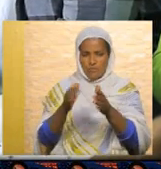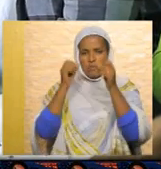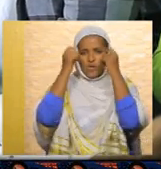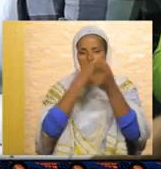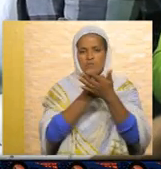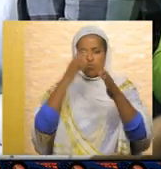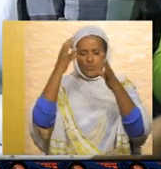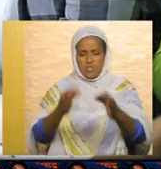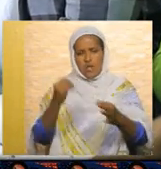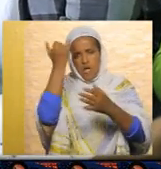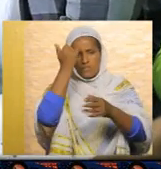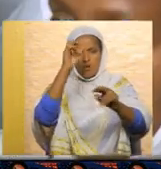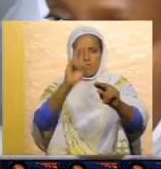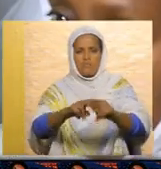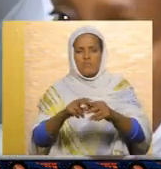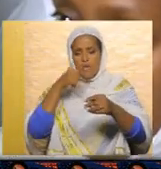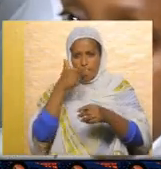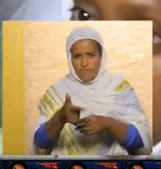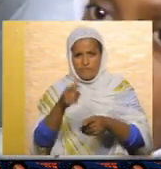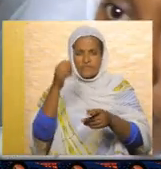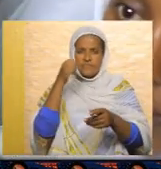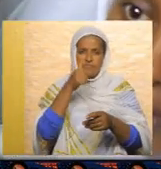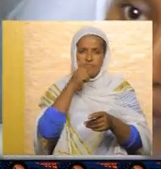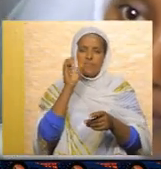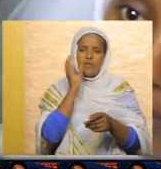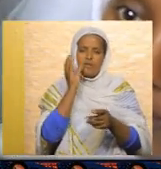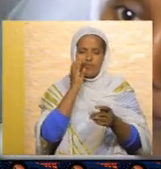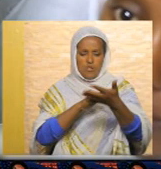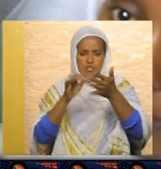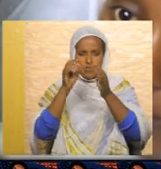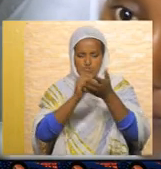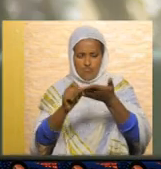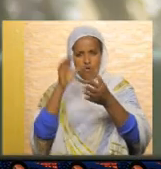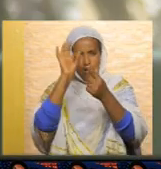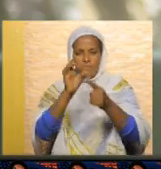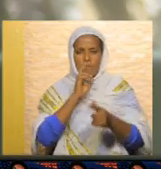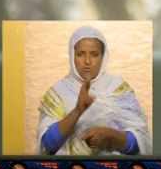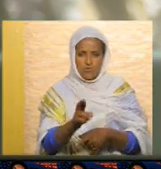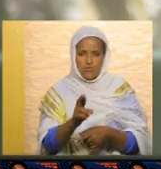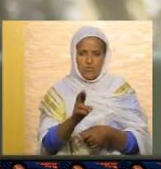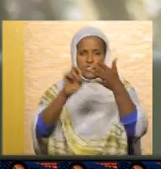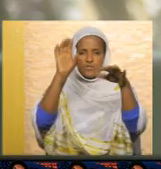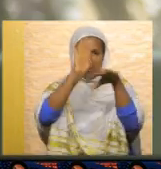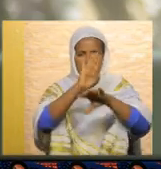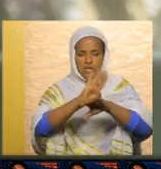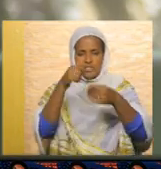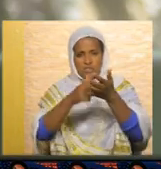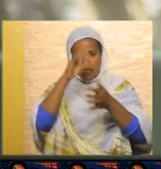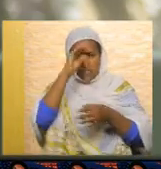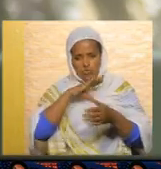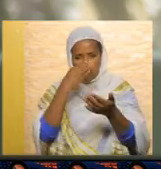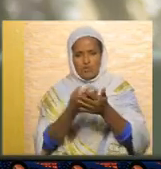ክርስቲያን ስለ ሰው ልጅ ወይም ደግሞ ስለ አዳምና ሔዋን እኩልነት አውጃለች፣ ትሰብካለችም። ገላትያ 3:28